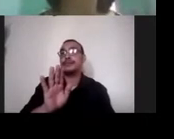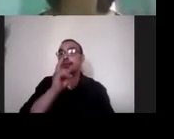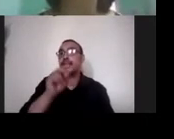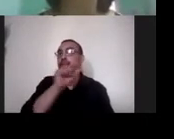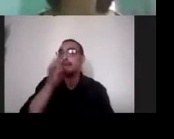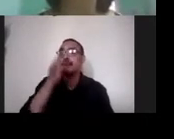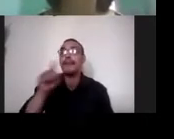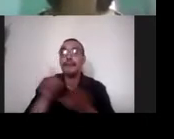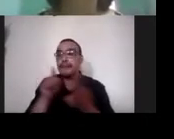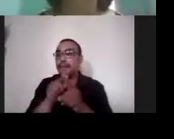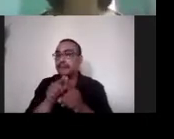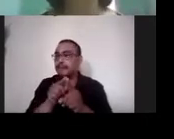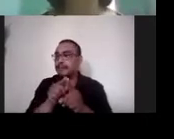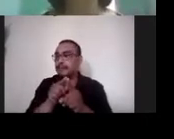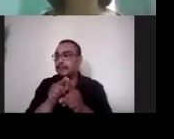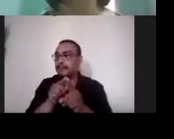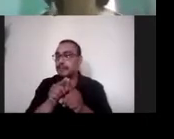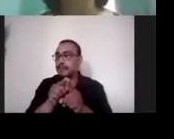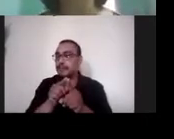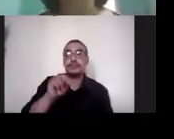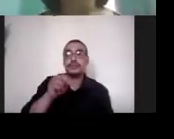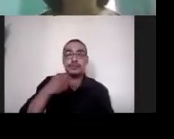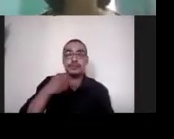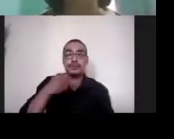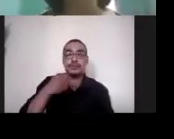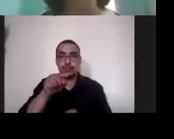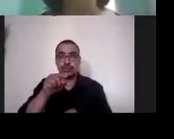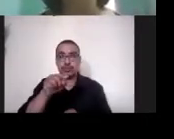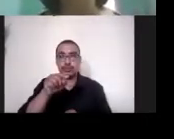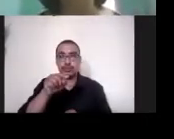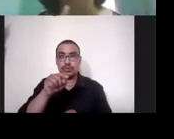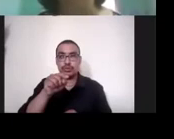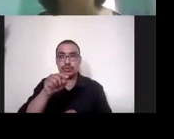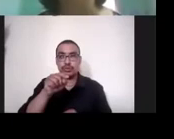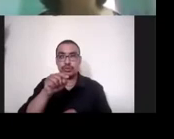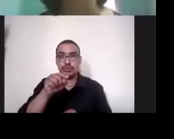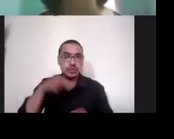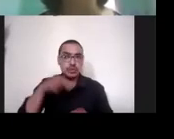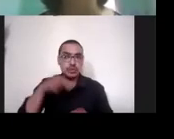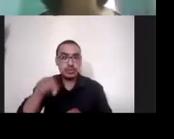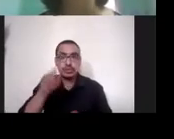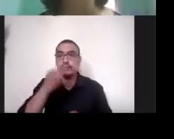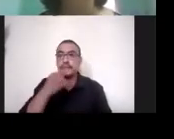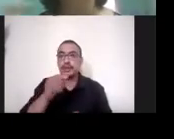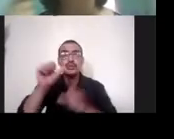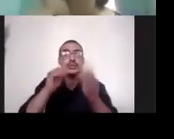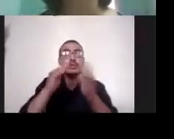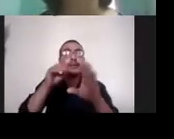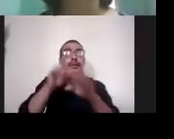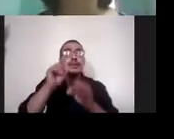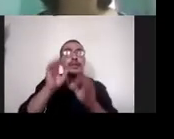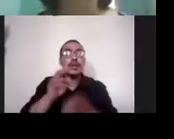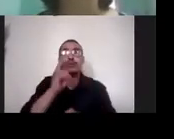रणनीति बनाउनुहोस्। म यो हिंसा सहेर यो घर भन्नाले हामीले यो भन्दैनौँ कि जुन घरमा बस्नु भएको छ हिंसा सहेर त्यो घर